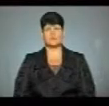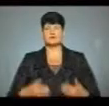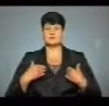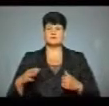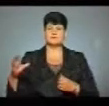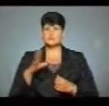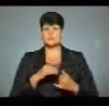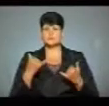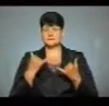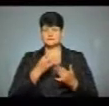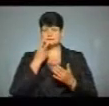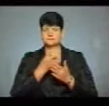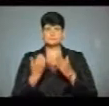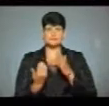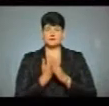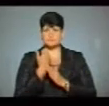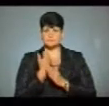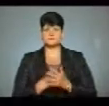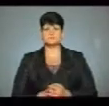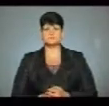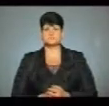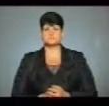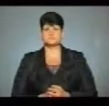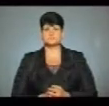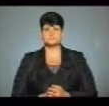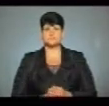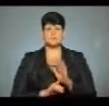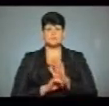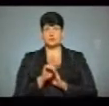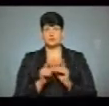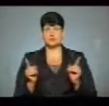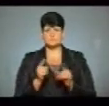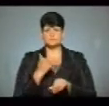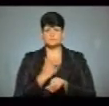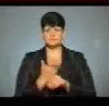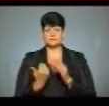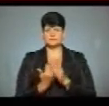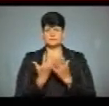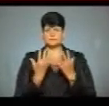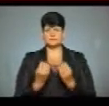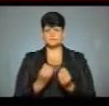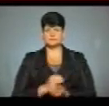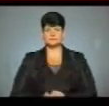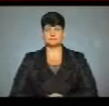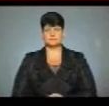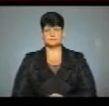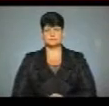Вітаю всіх, хто зараз з нами. Новини на Суспільному. Спочатку коротко про головне.